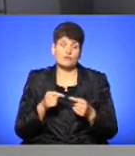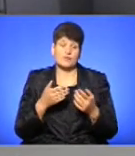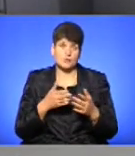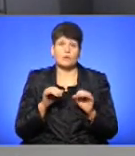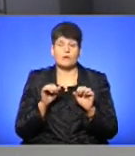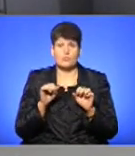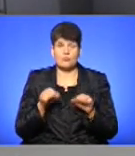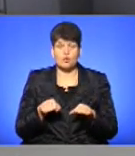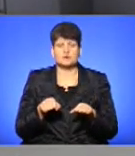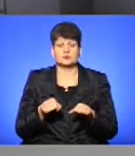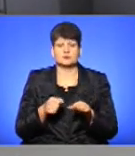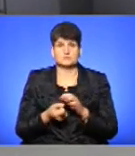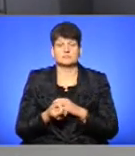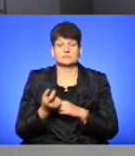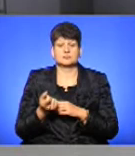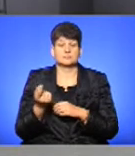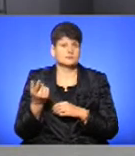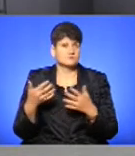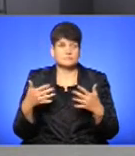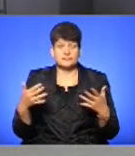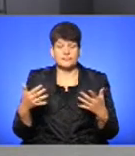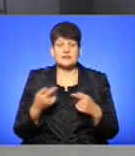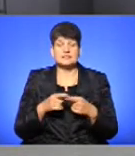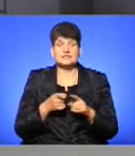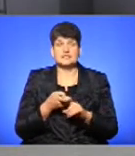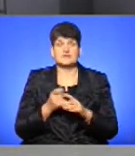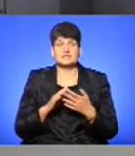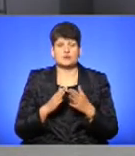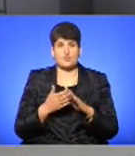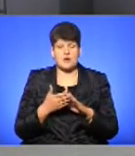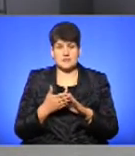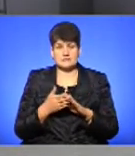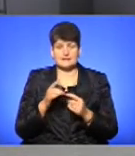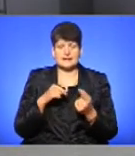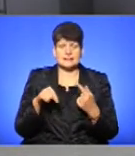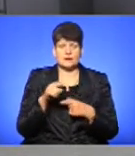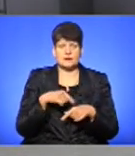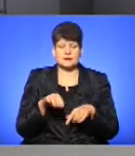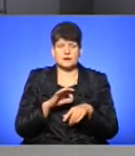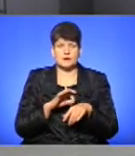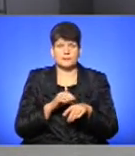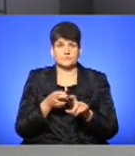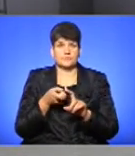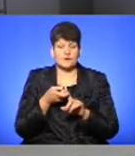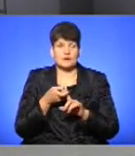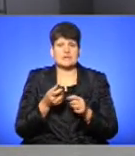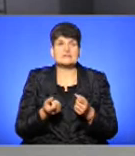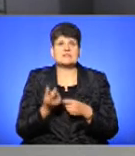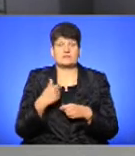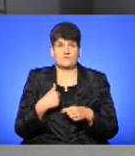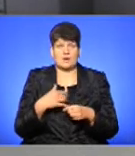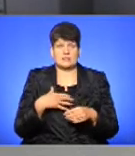може призводити. Все залежить від певних ситуацій. Перш за все, від циркуляції збудника, коли він з'явиться на нашій